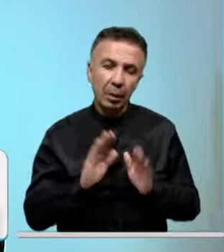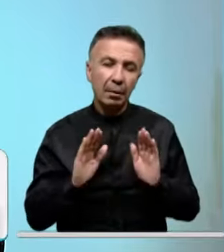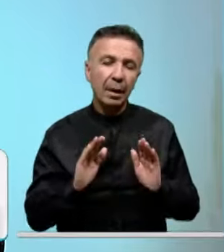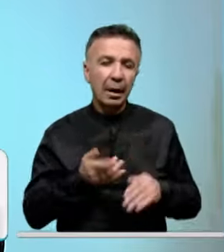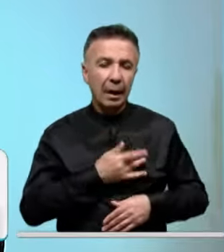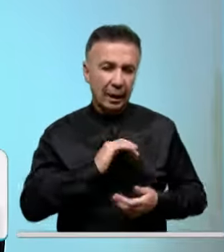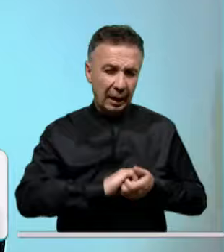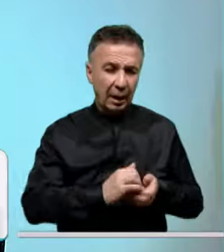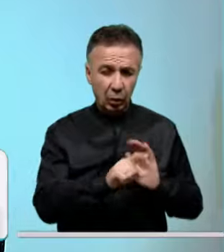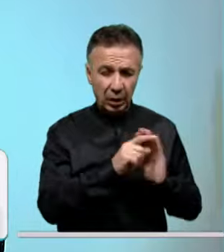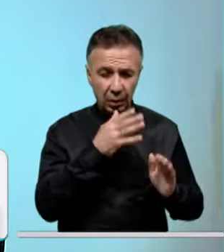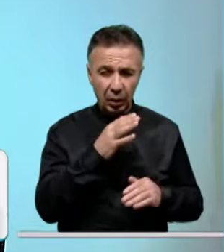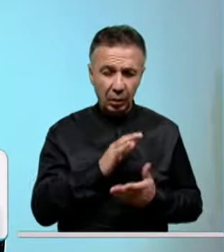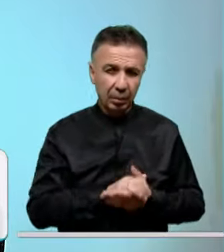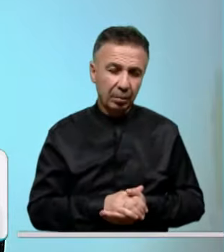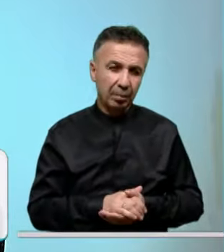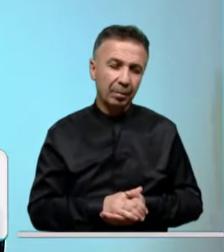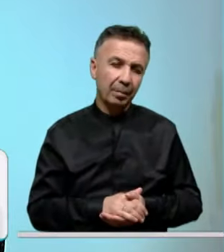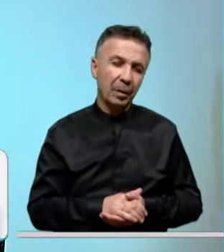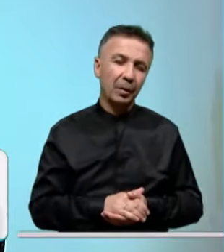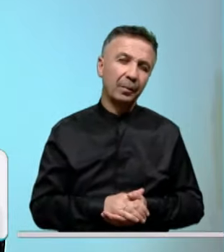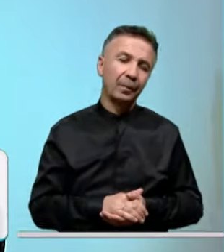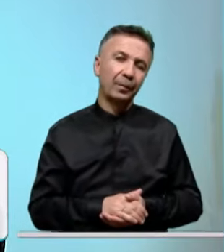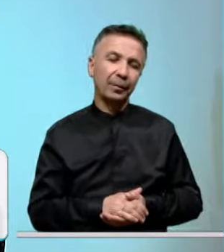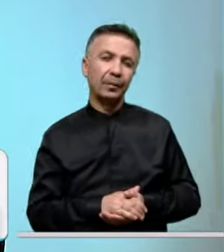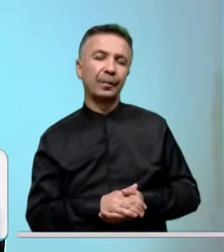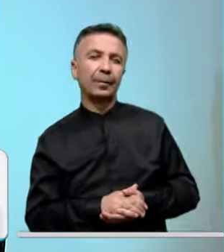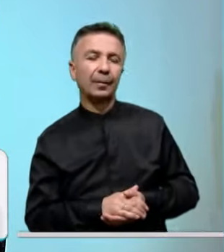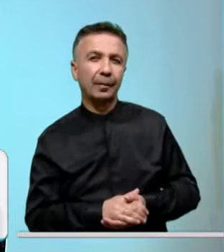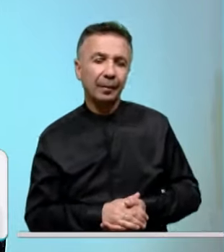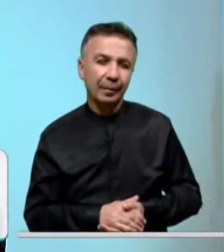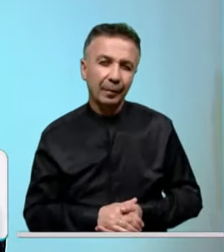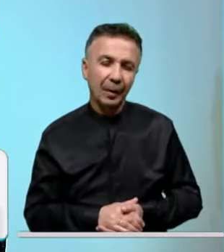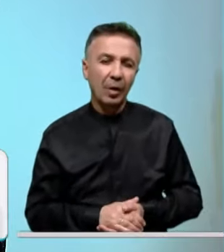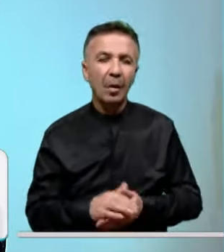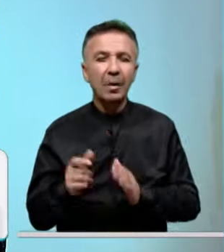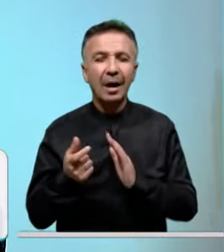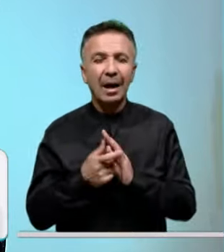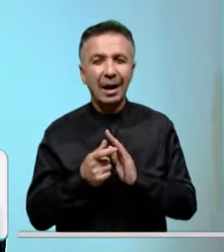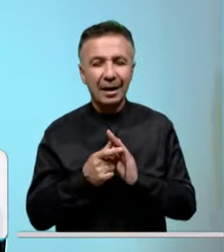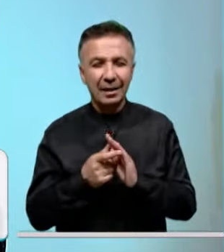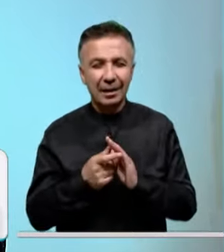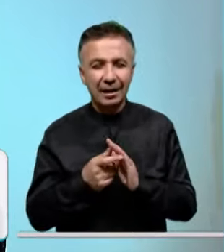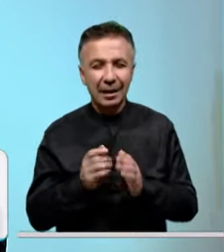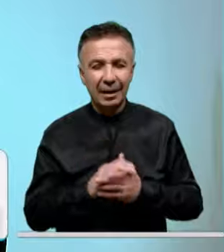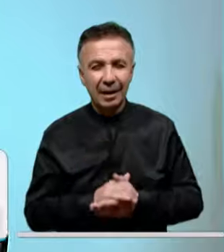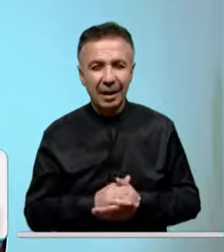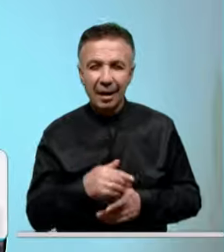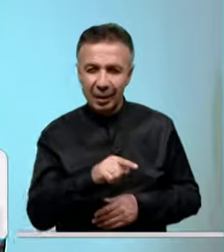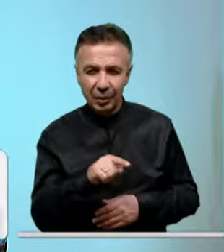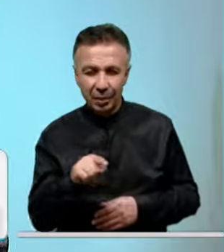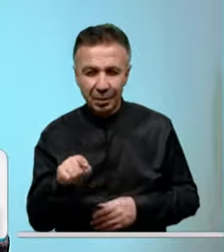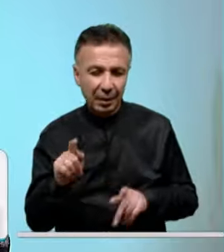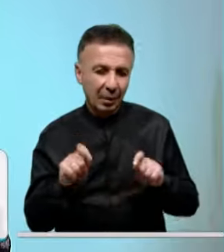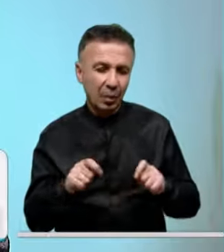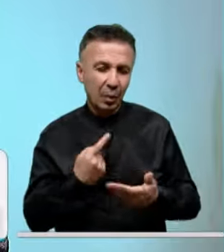biliyorum. Kul huvallahu ehad, Allahus samed, lem yelid ve lem yulad ve lem yekun lehu kufuven ehad. Öbür ayette de böyle eliyle de sürüyormuş gibi yapıyor. Bu